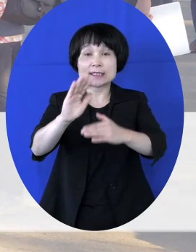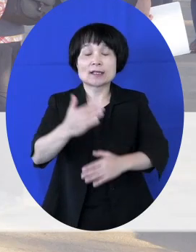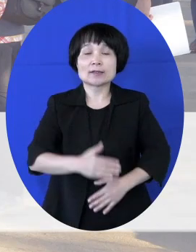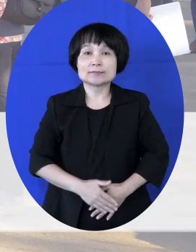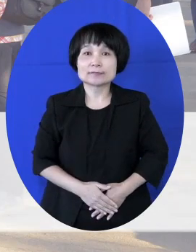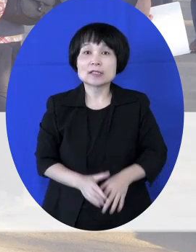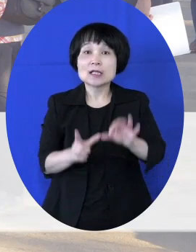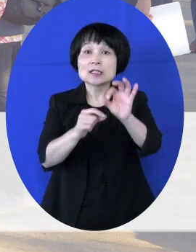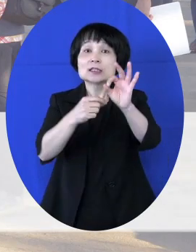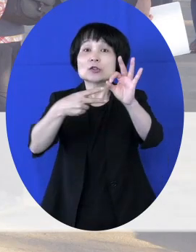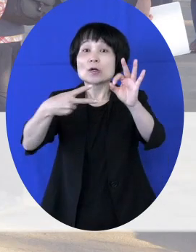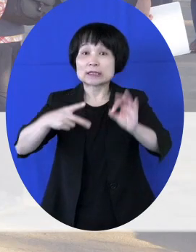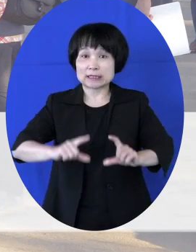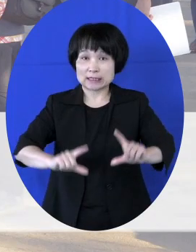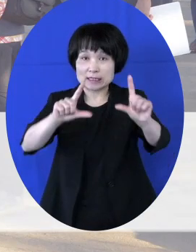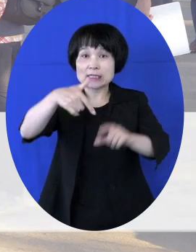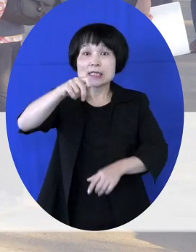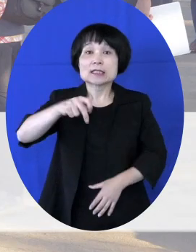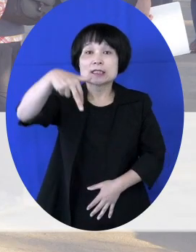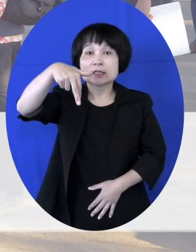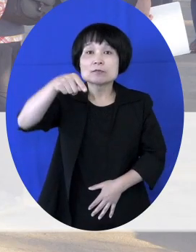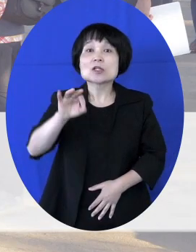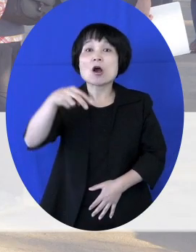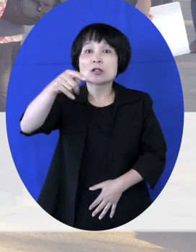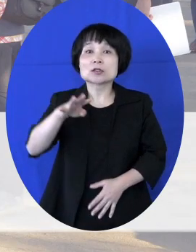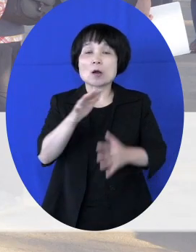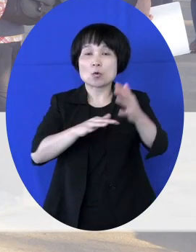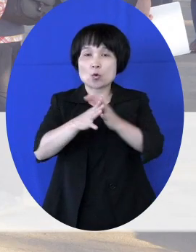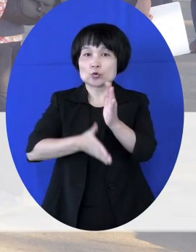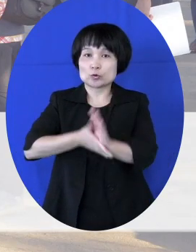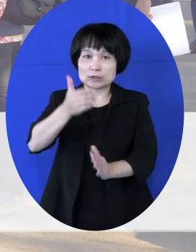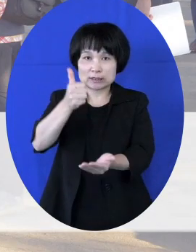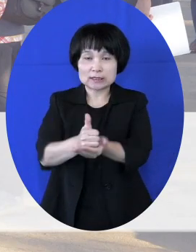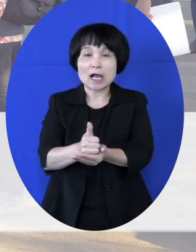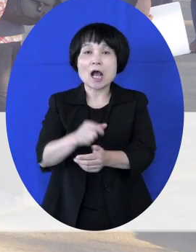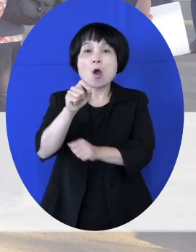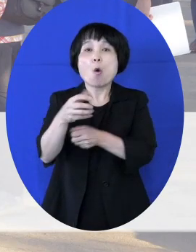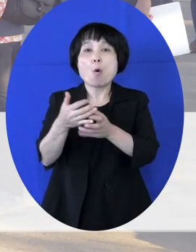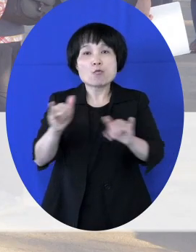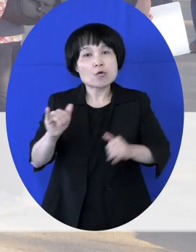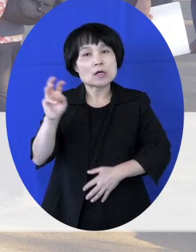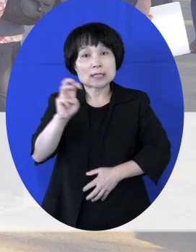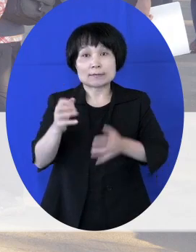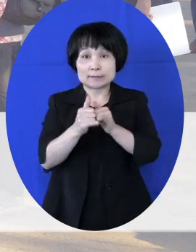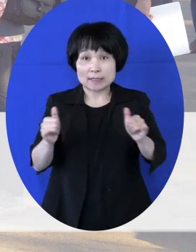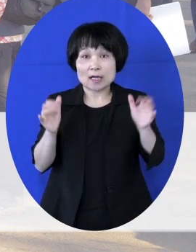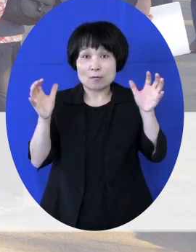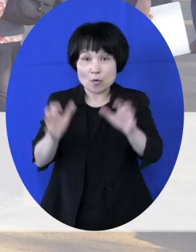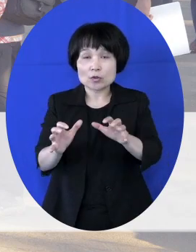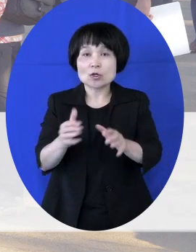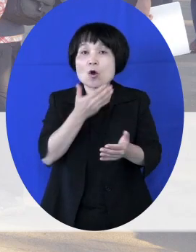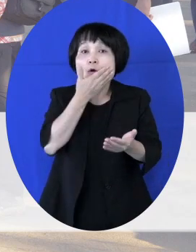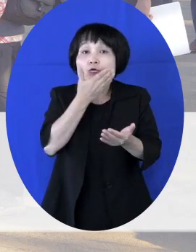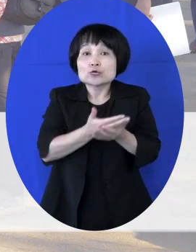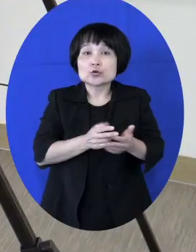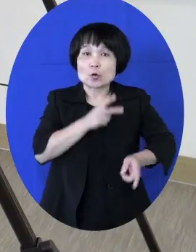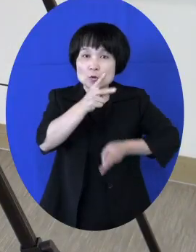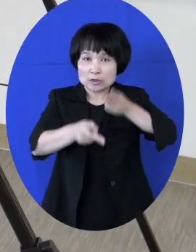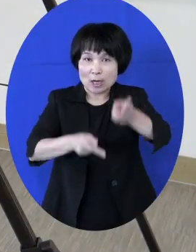지난 2일 김정섭 공주시장과 관계 공무원 등 30여 명이 참석한 가운데 주요 사업장 현장 방문이